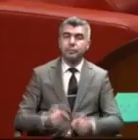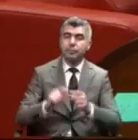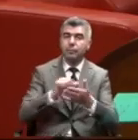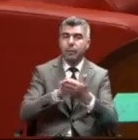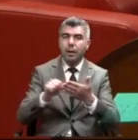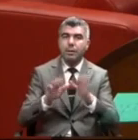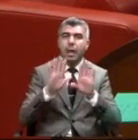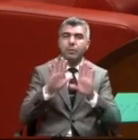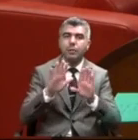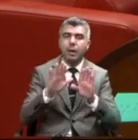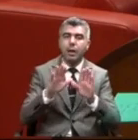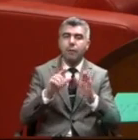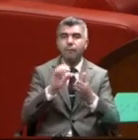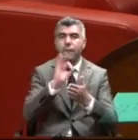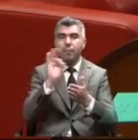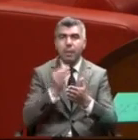10%